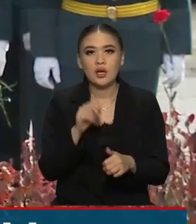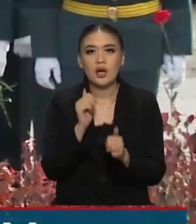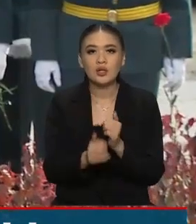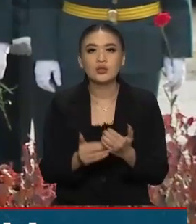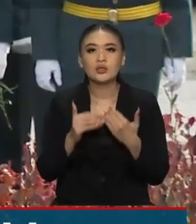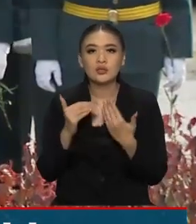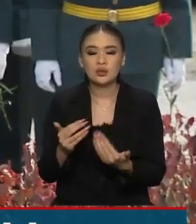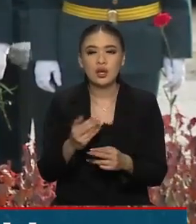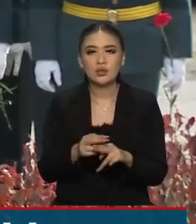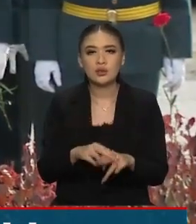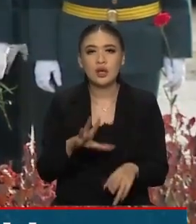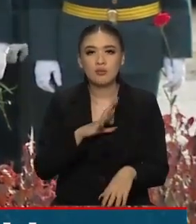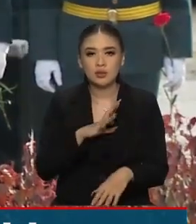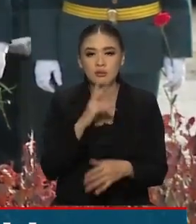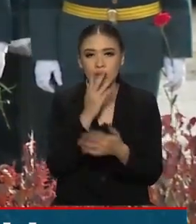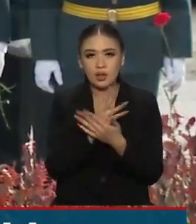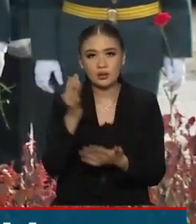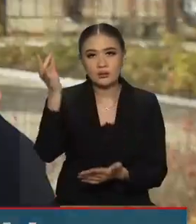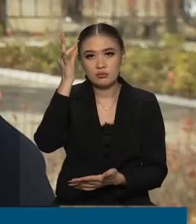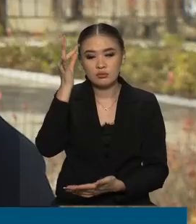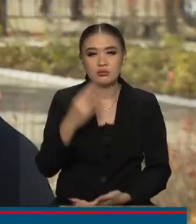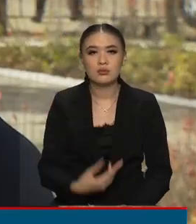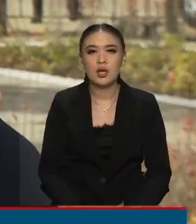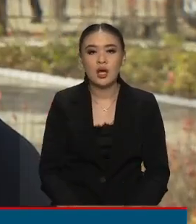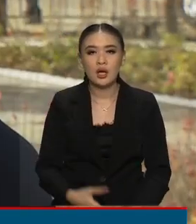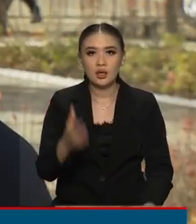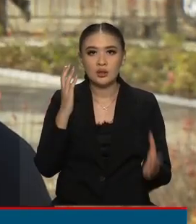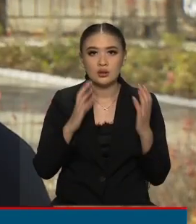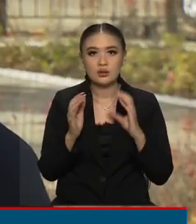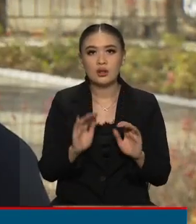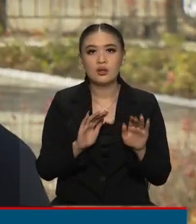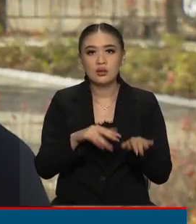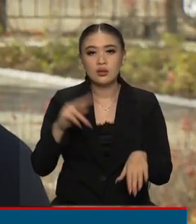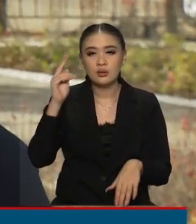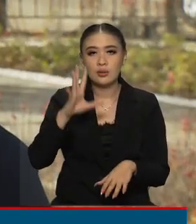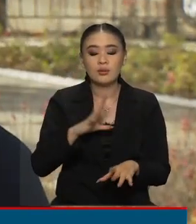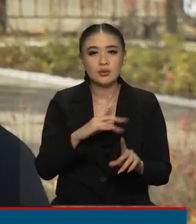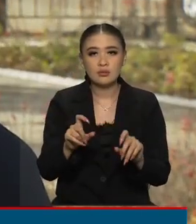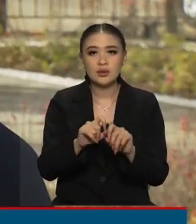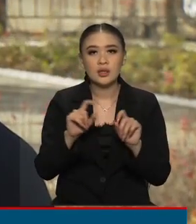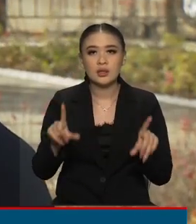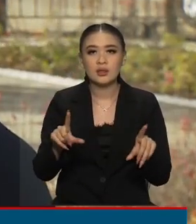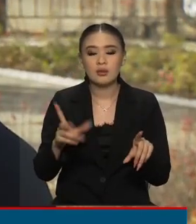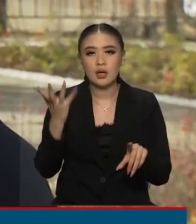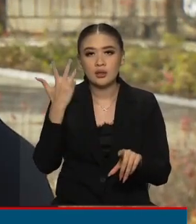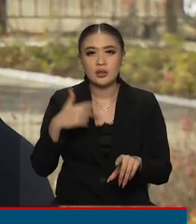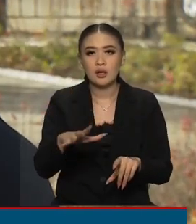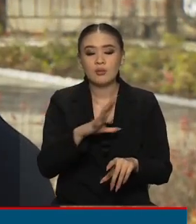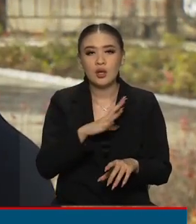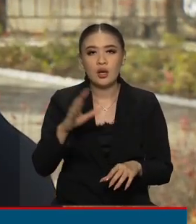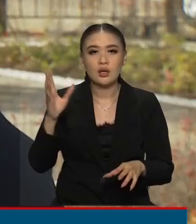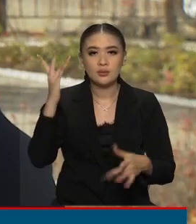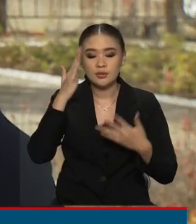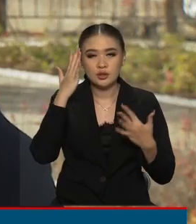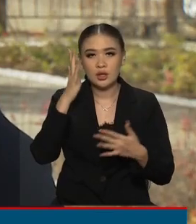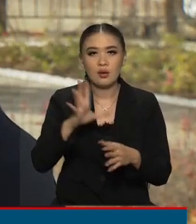айқын, мұраты асыл еді, деп еске алады ағасы. Институтқа түсуді армандады мектеп кезінде. КТИ-ға ол арман орындалып